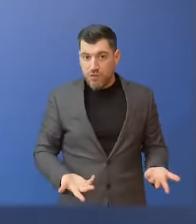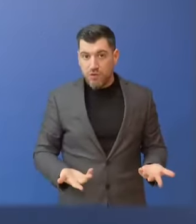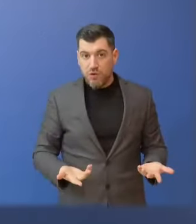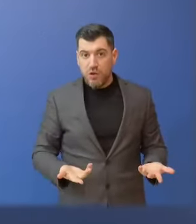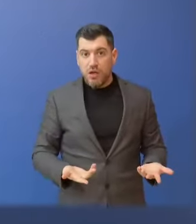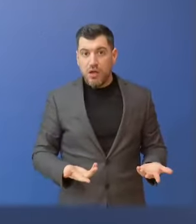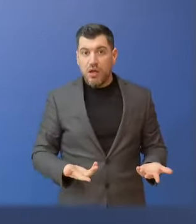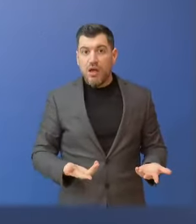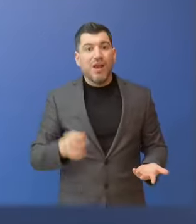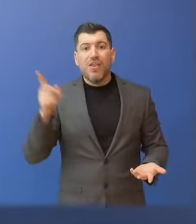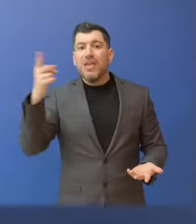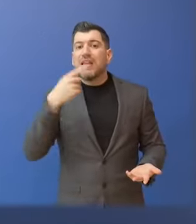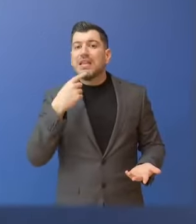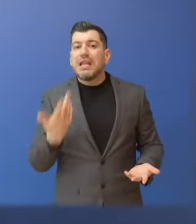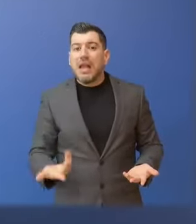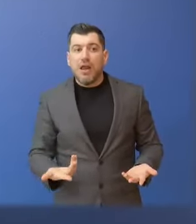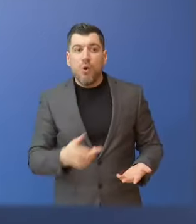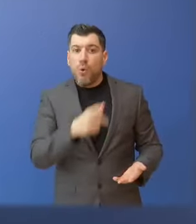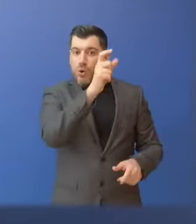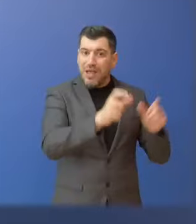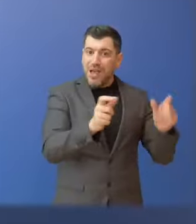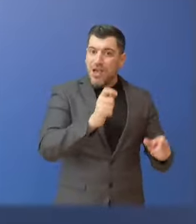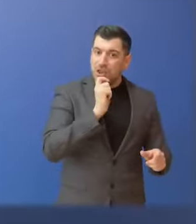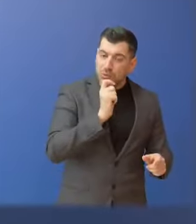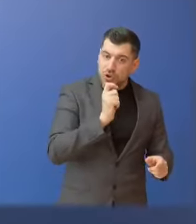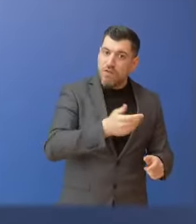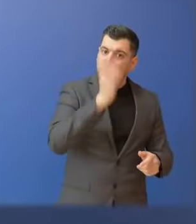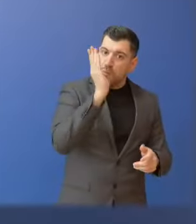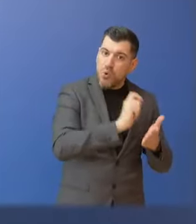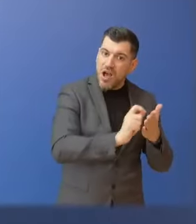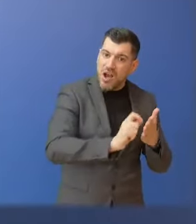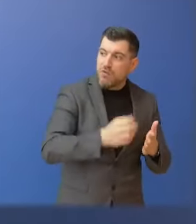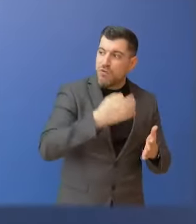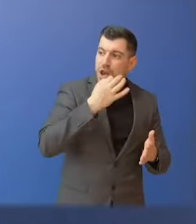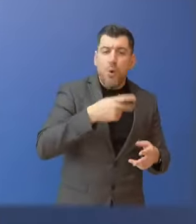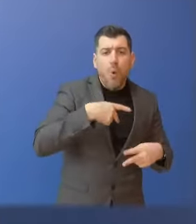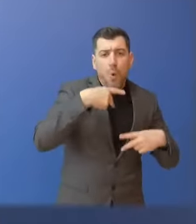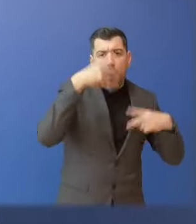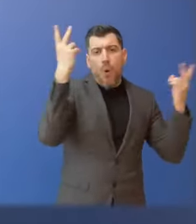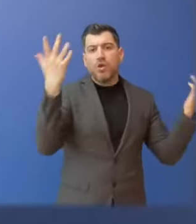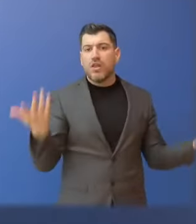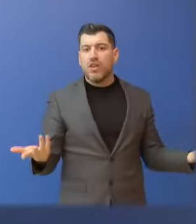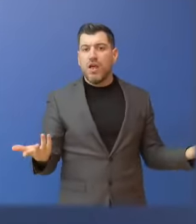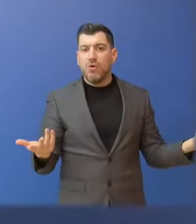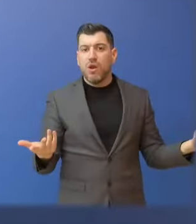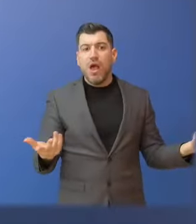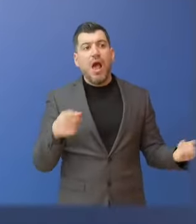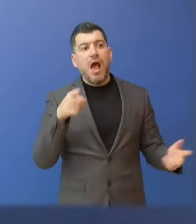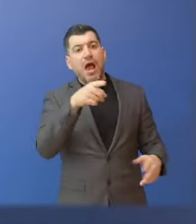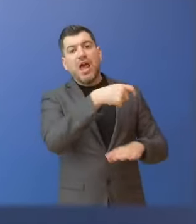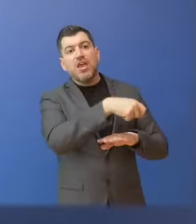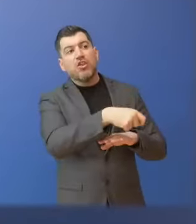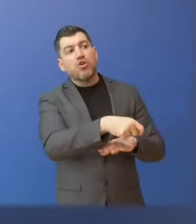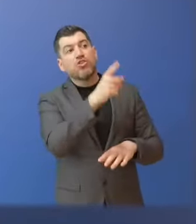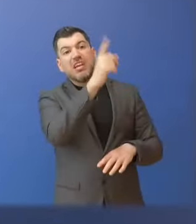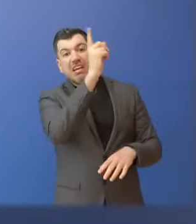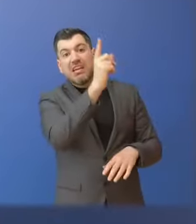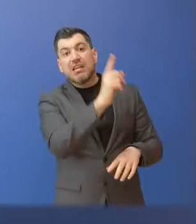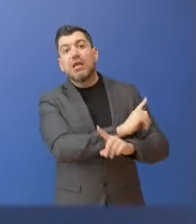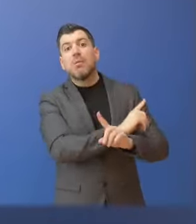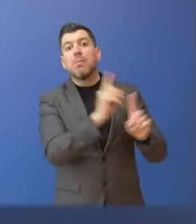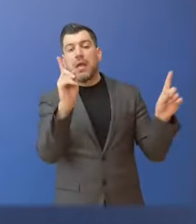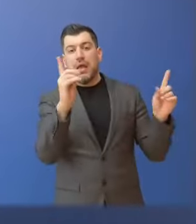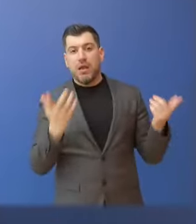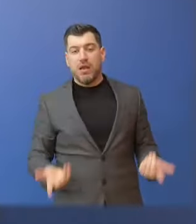ότι θέλει χωρίς να μπορεί να κρίνει δικαιοσύνη αν αυτά τα οποία γράφει ή λέει είναι αληθινά αν τελείται ένα αδίκημα εν